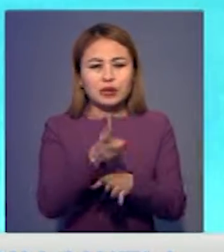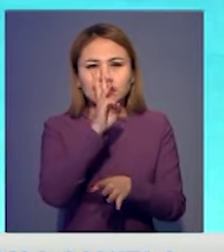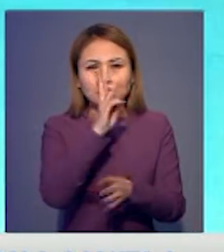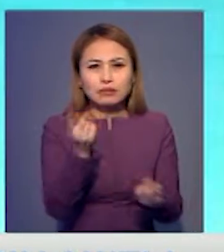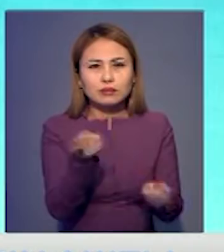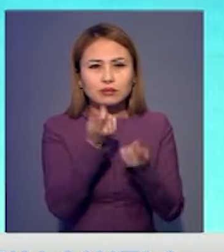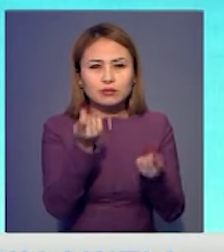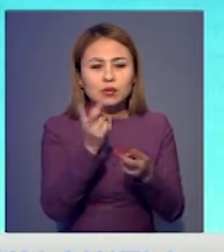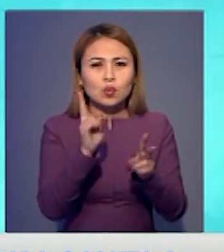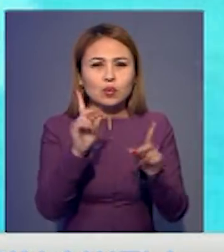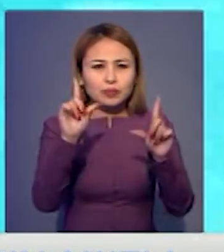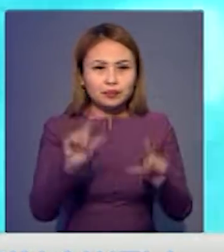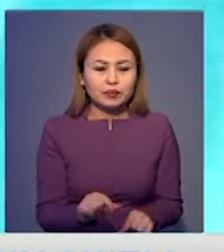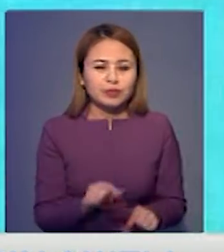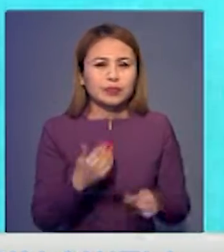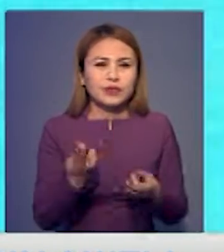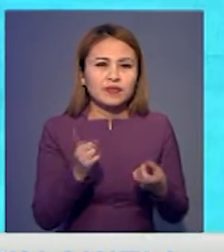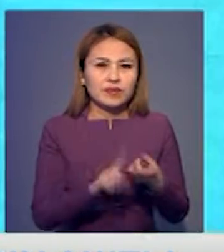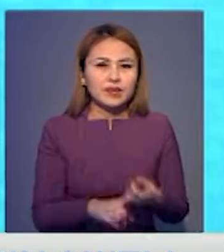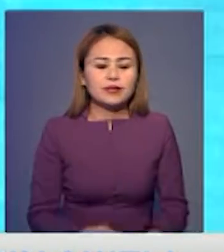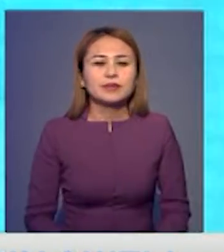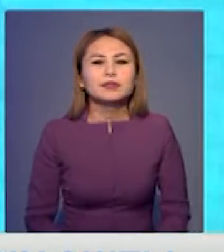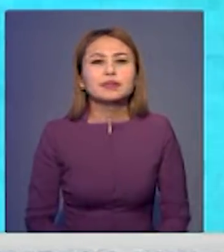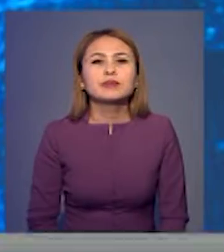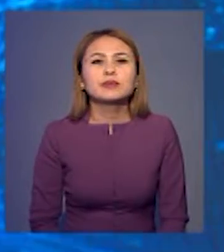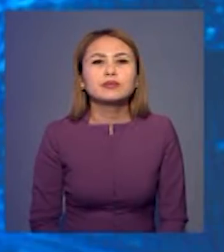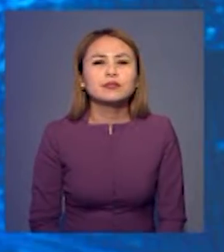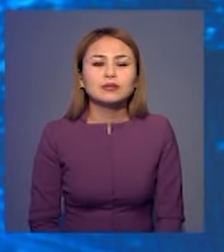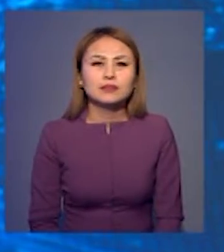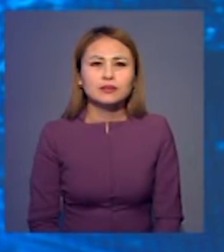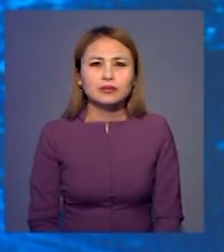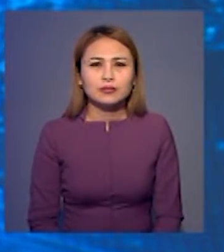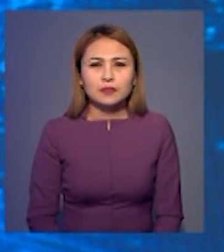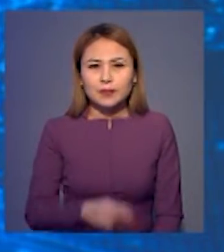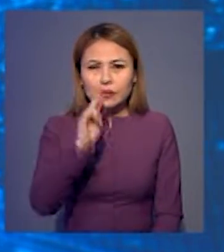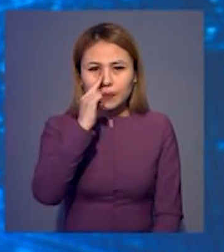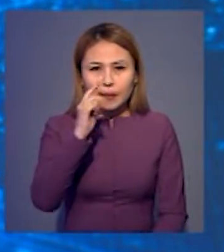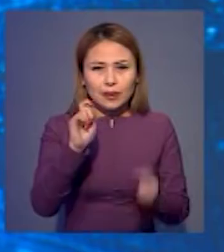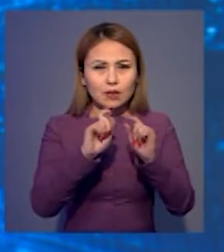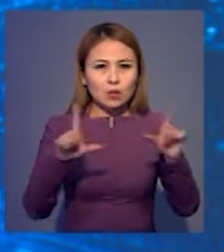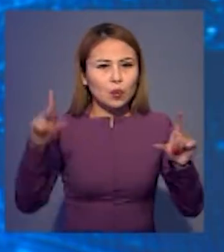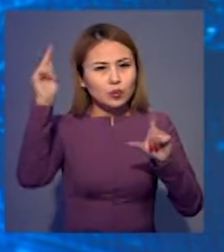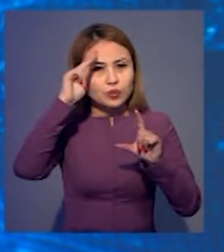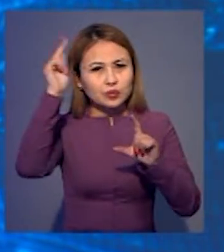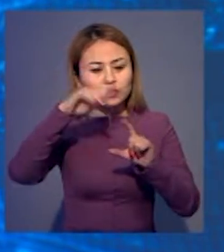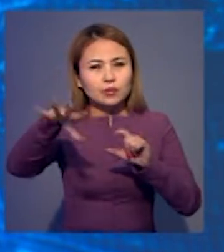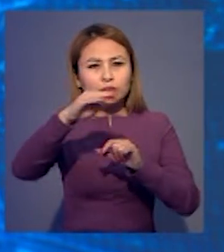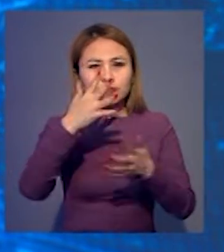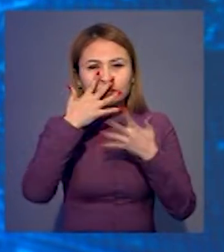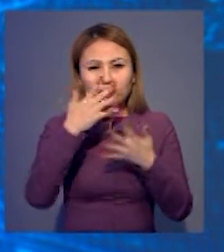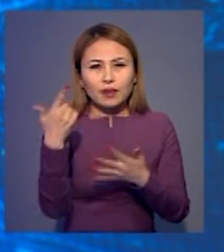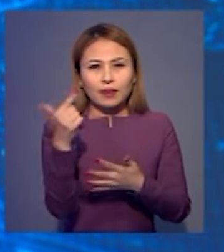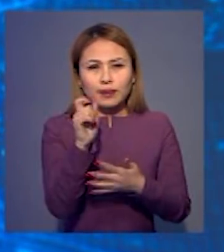азық-түлік себетінің құнынан төмен отбасындағы балалар. Шымкенттегі мектеп оқушыларының